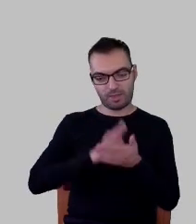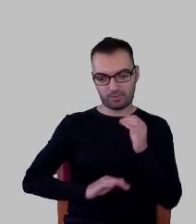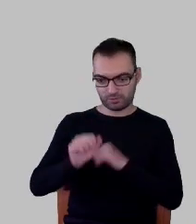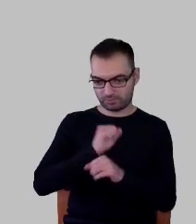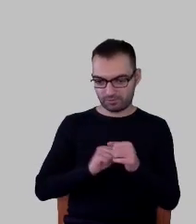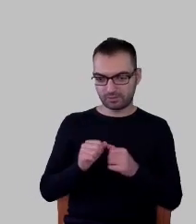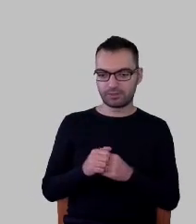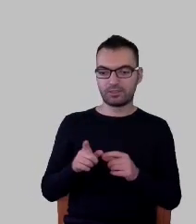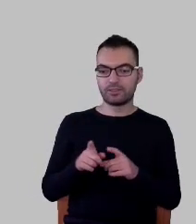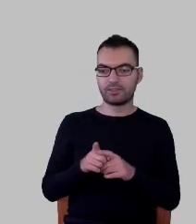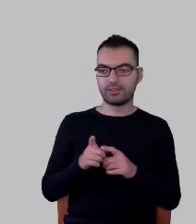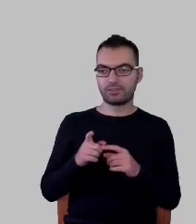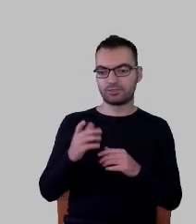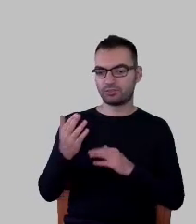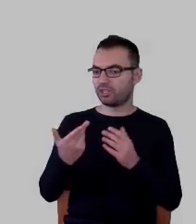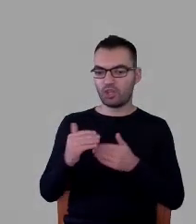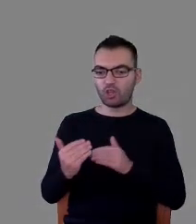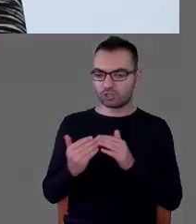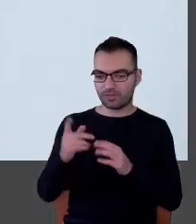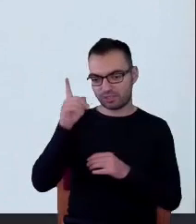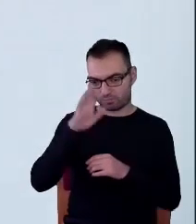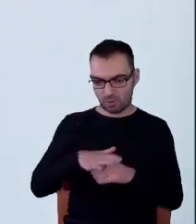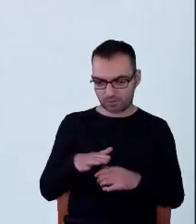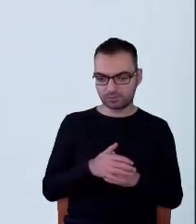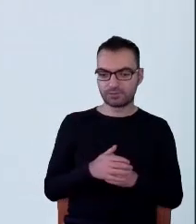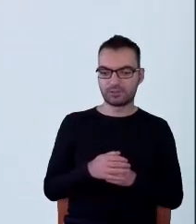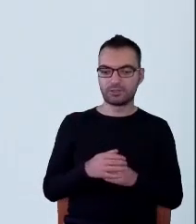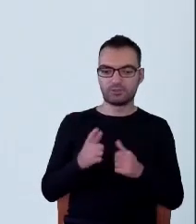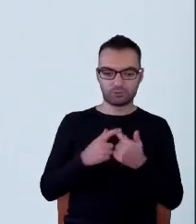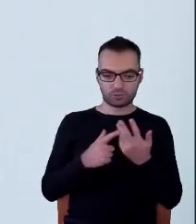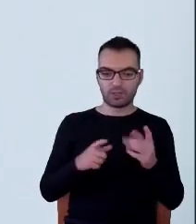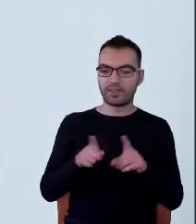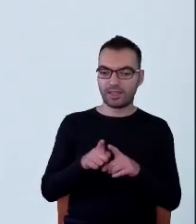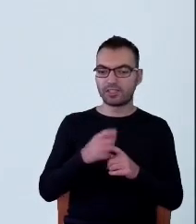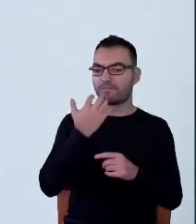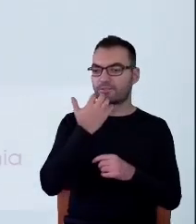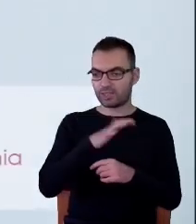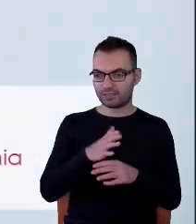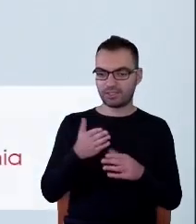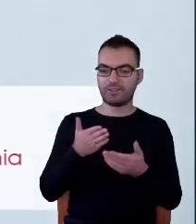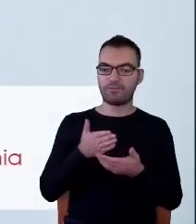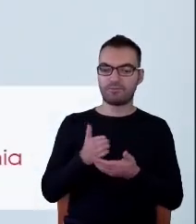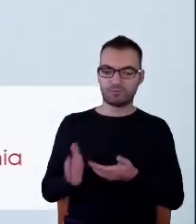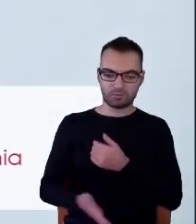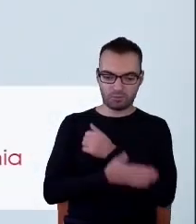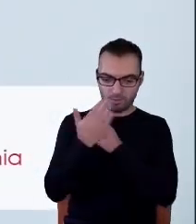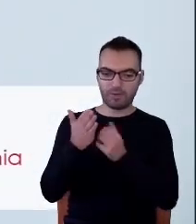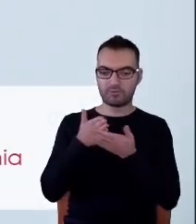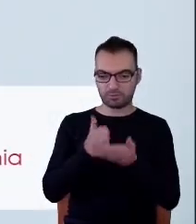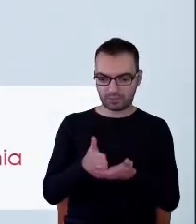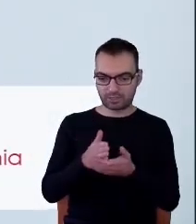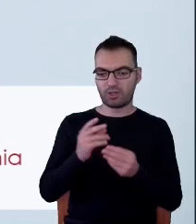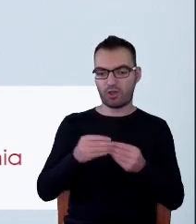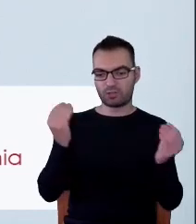społecznie, zagrożonych niedostosowaniem społecznym, czyli kształcenie specjalne, ale też wczesne wspomaganie rozwoju dzieci i